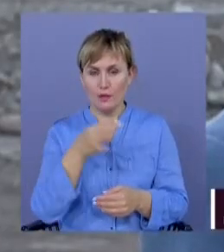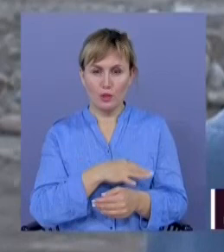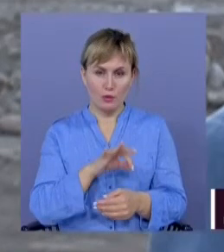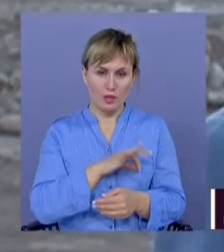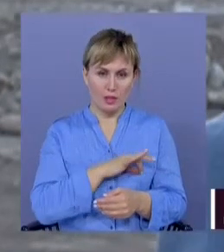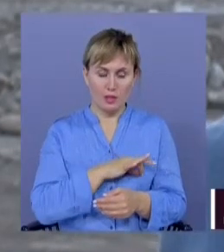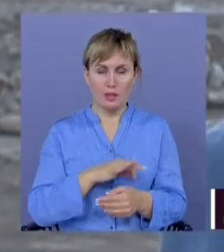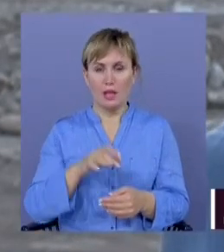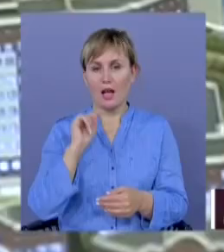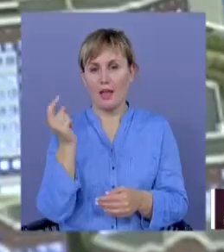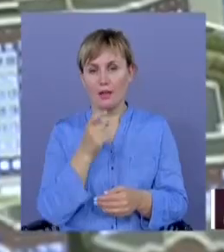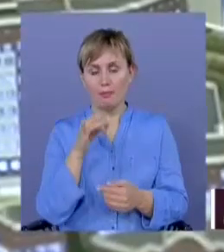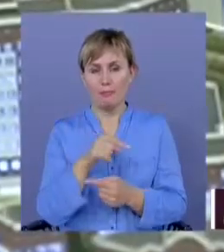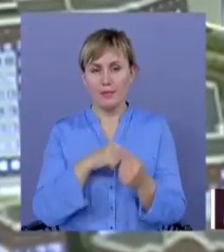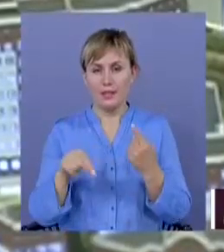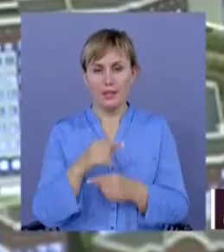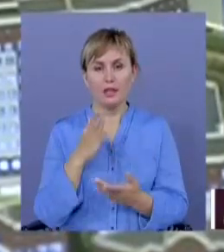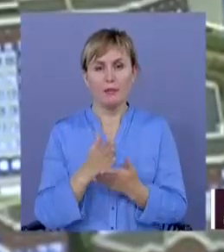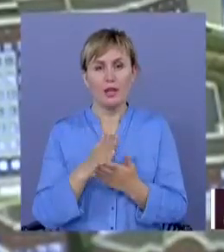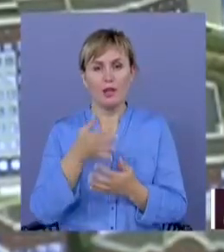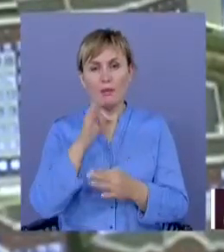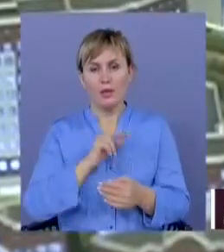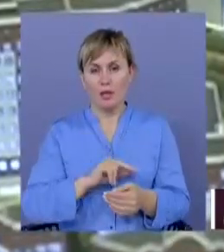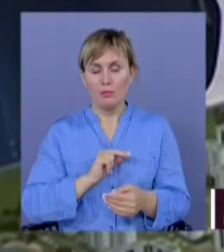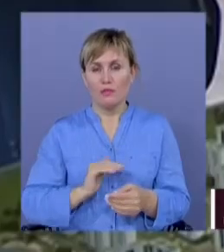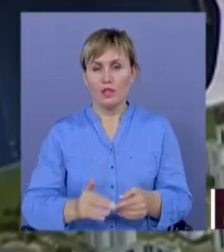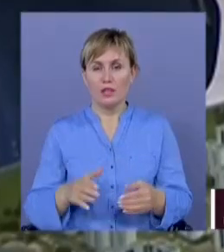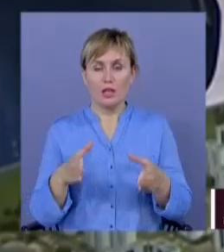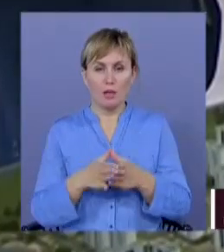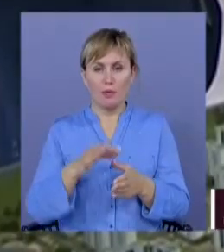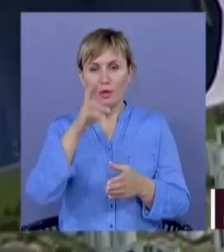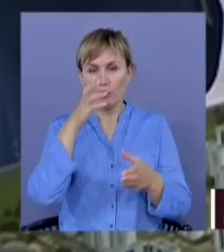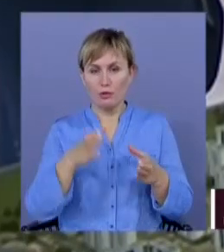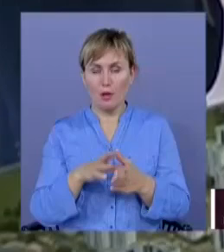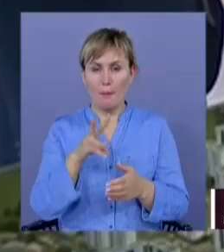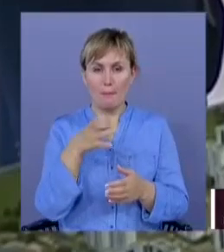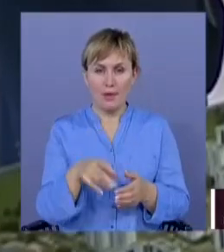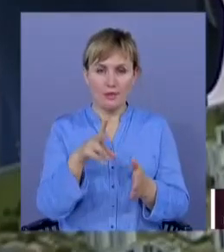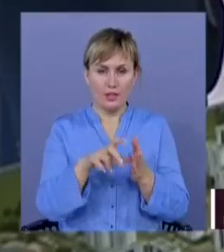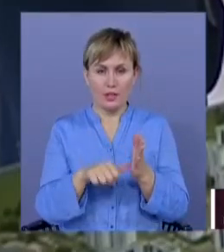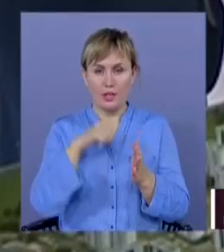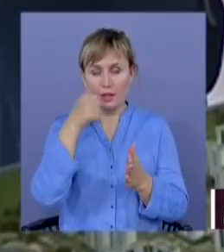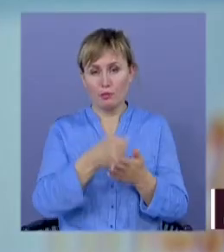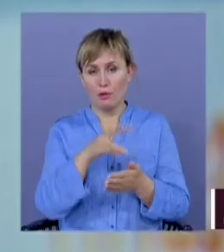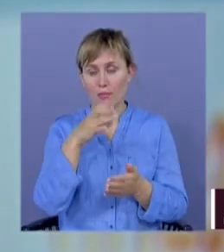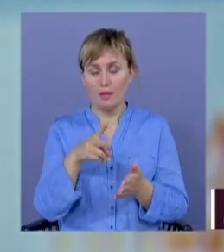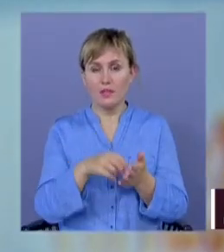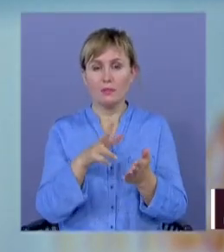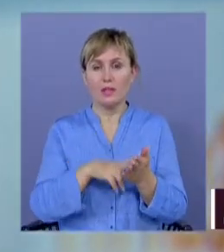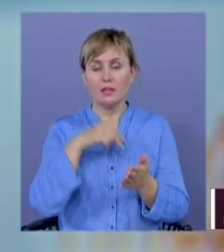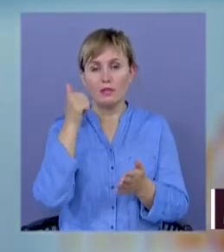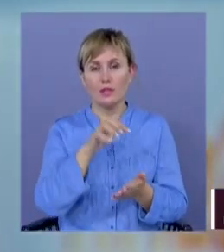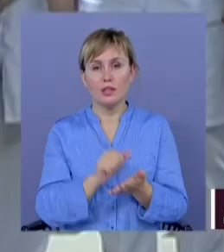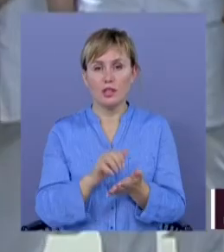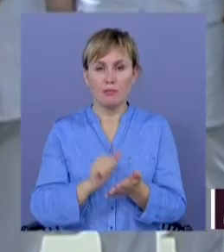юрист, магистр экономики и бизнеса. Имеет опыт работы в частных компаниях и на госслужбе. С мая 2016 года по май 2018